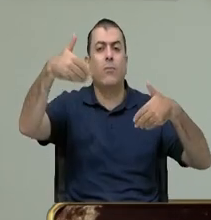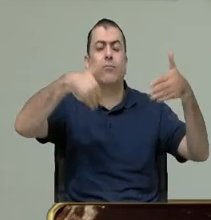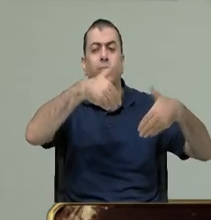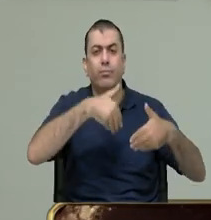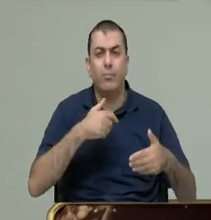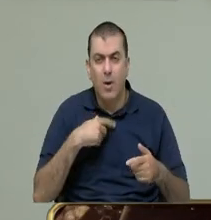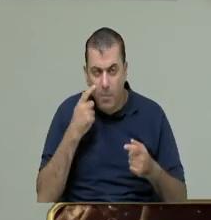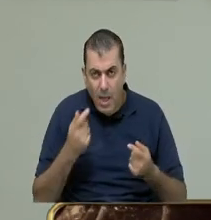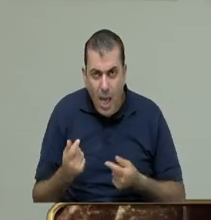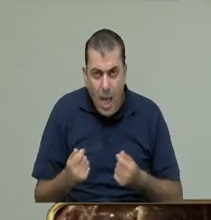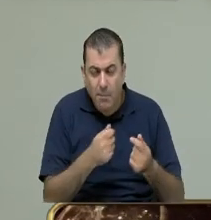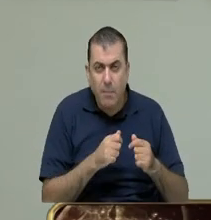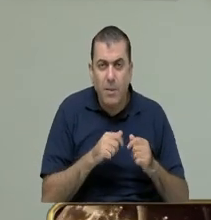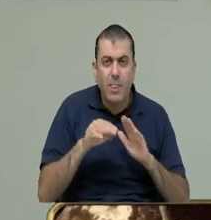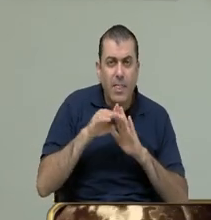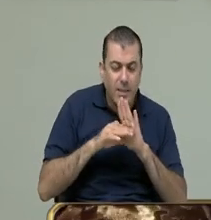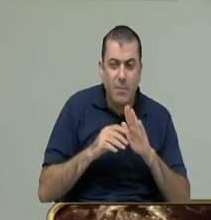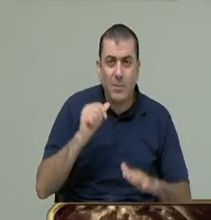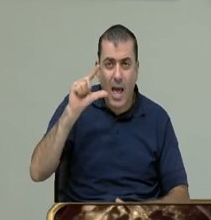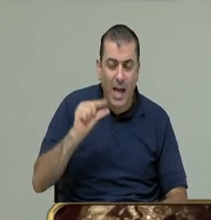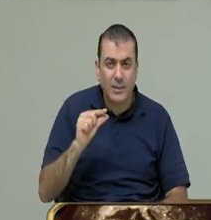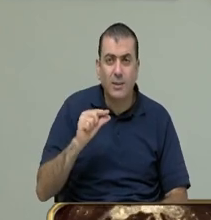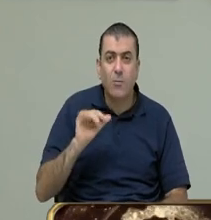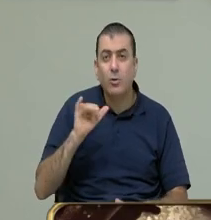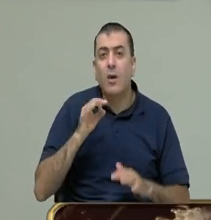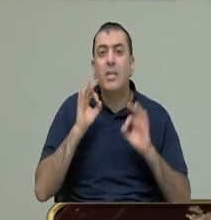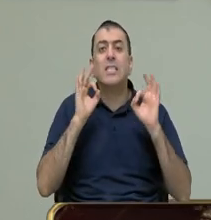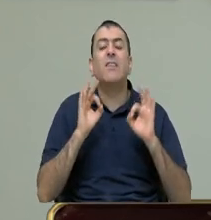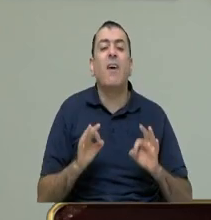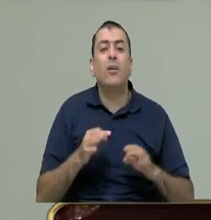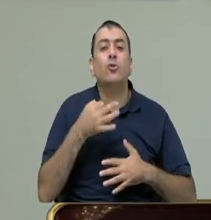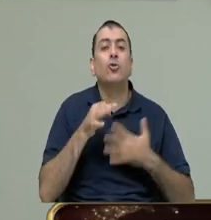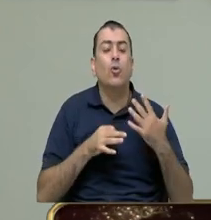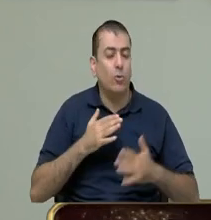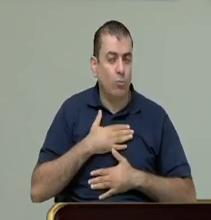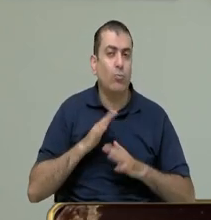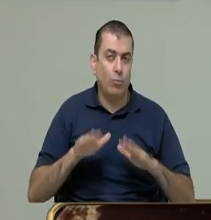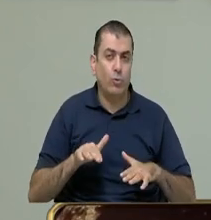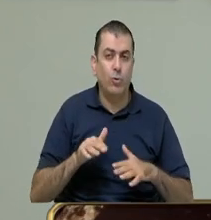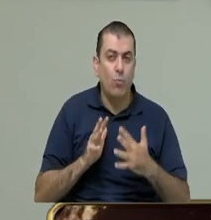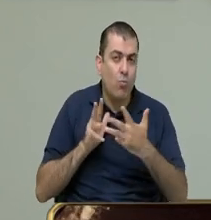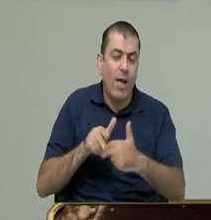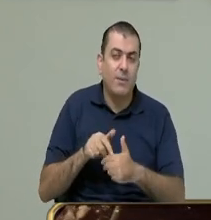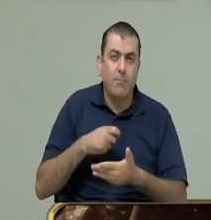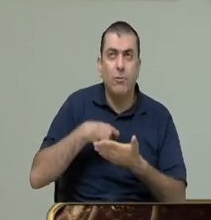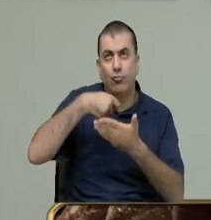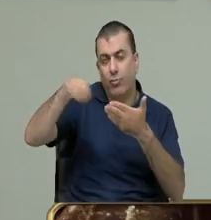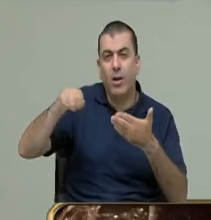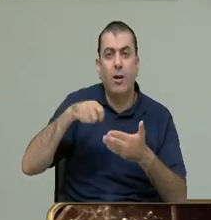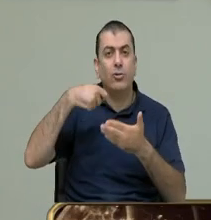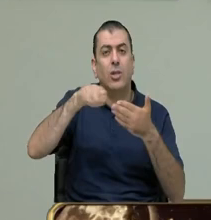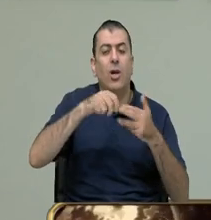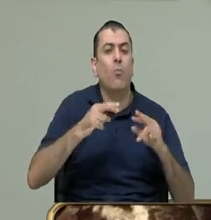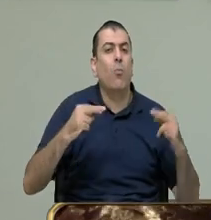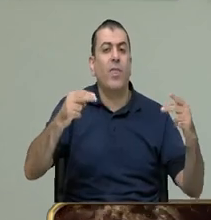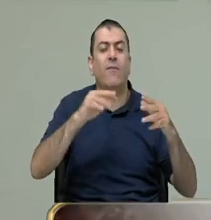ويتم الشراء باقل الاسعار ضمن المواصفه القياسيه الاردنيه من ع ده مناشئ من دول